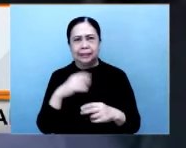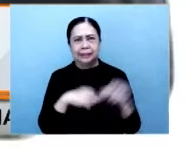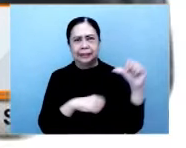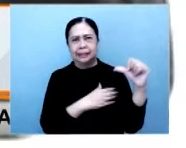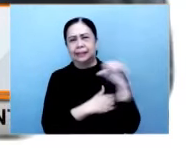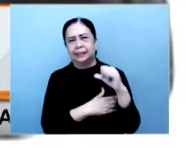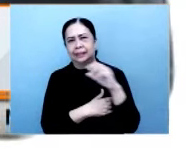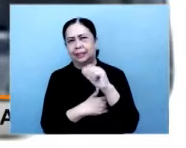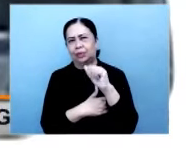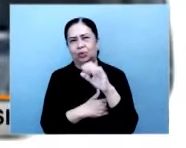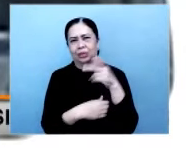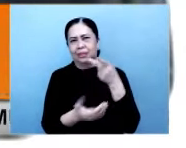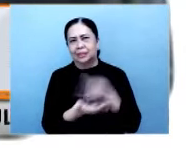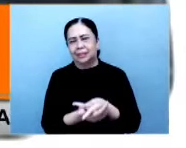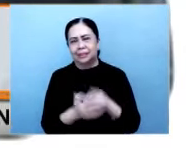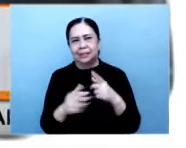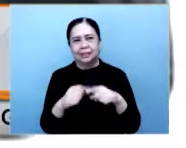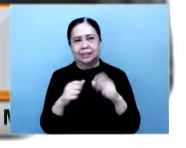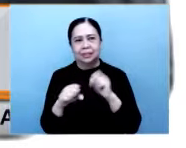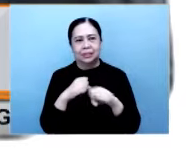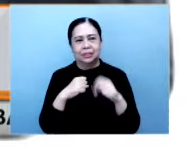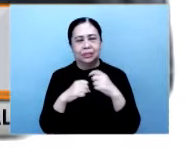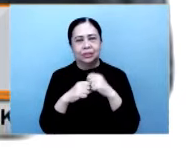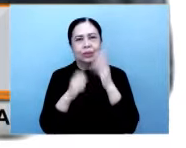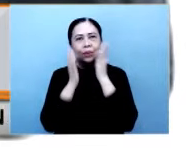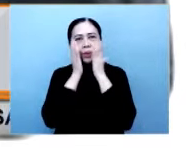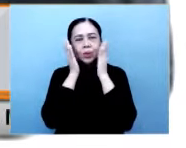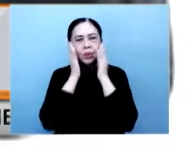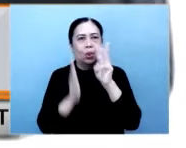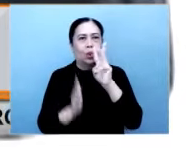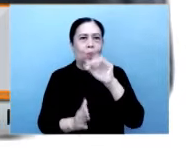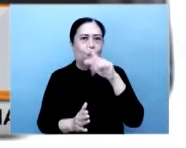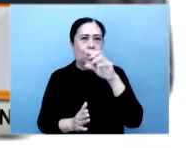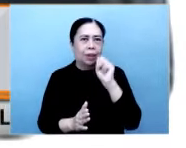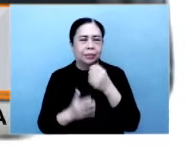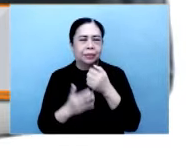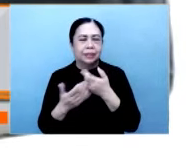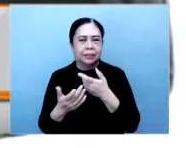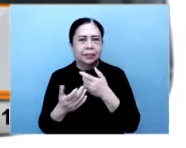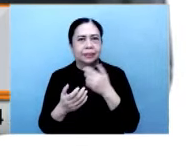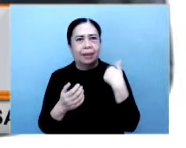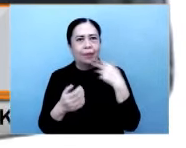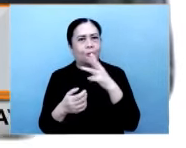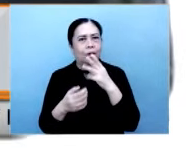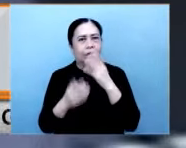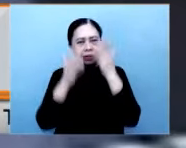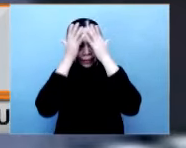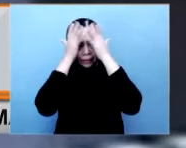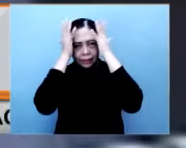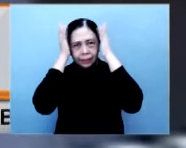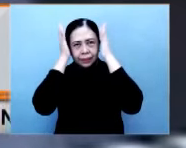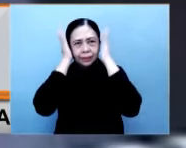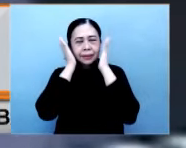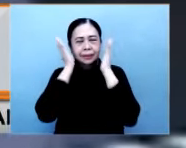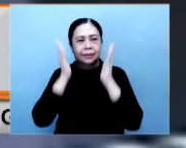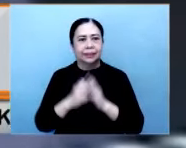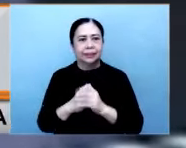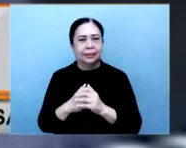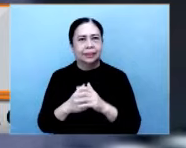aircon. May dala akong baby wipes, di ba? May water siya so sa mukha, sa ulo, pinapahid. O hapo, tas